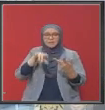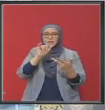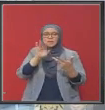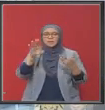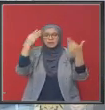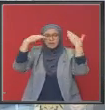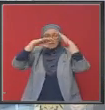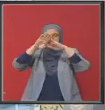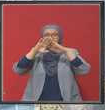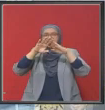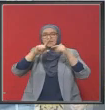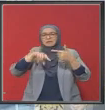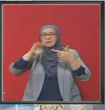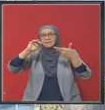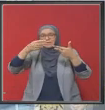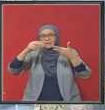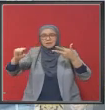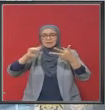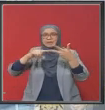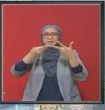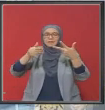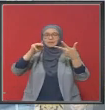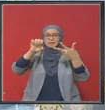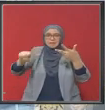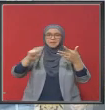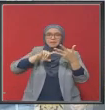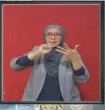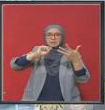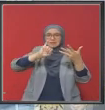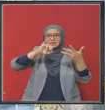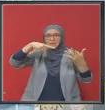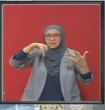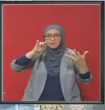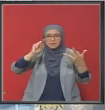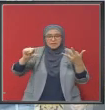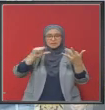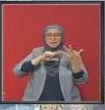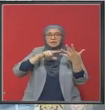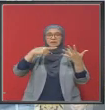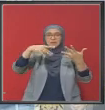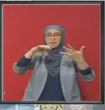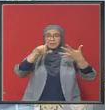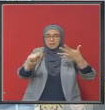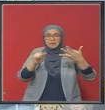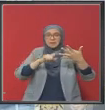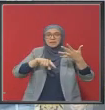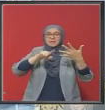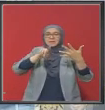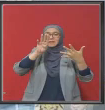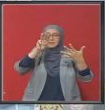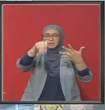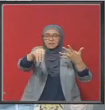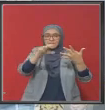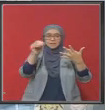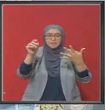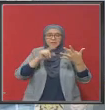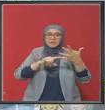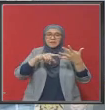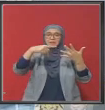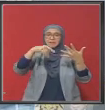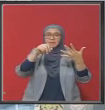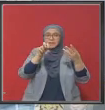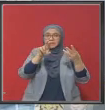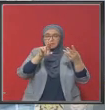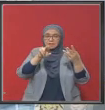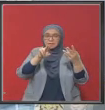berumat macang yang bromat passimas yang berumat sipitang yang bromat Parit yang rumah bukit mertajam yang belum Apa sih salah